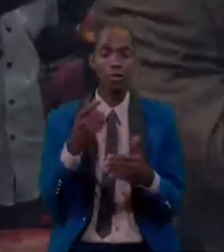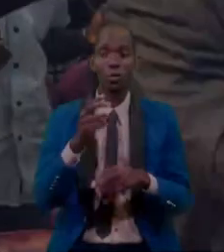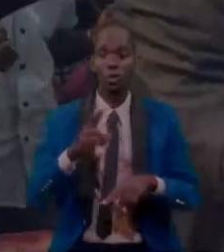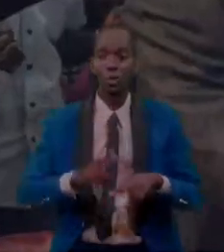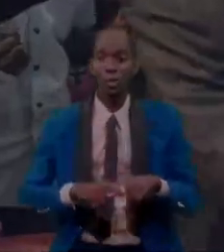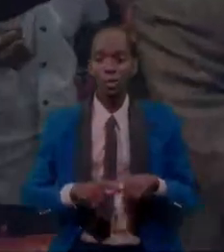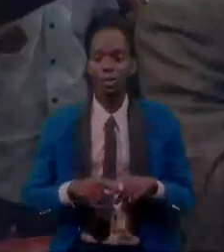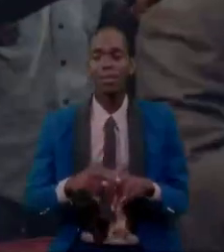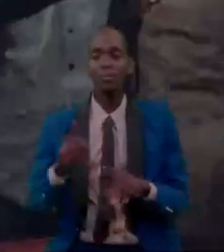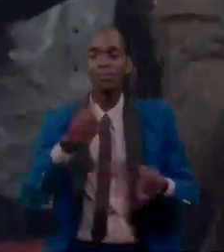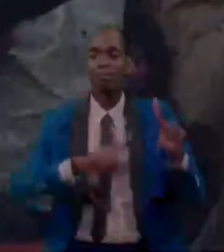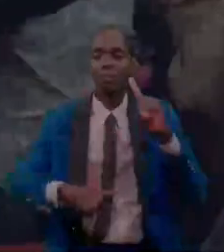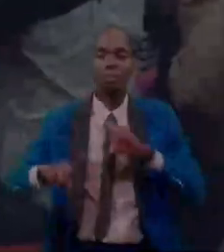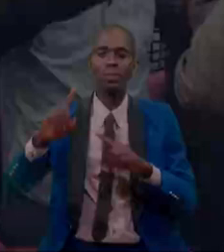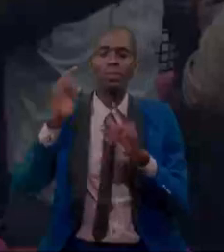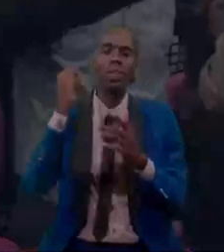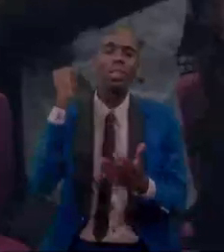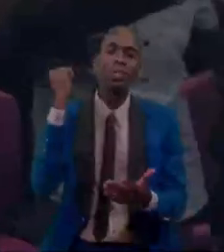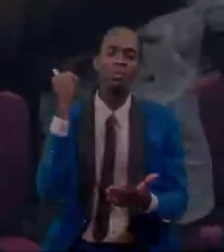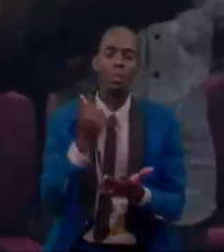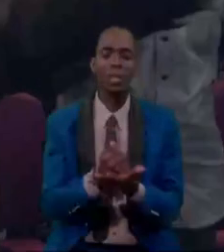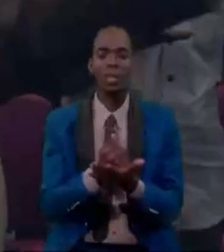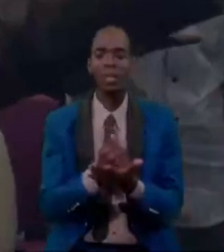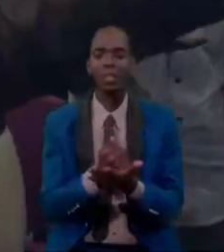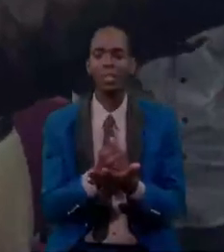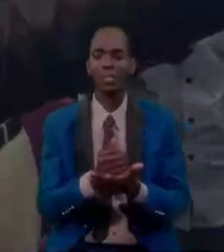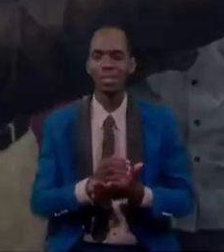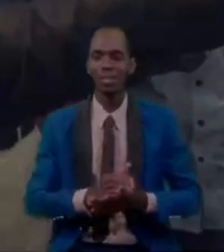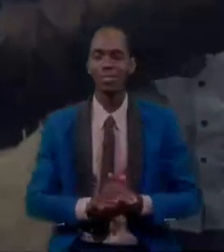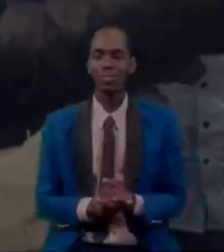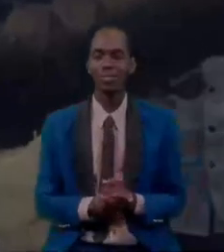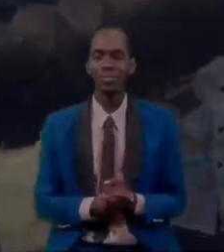de vous asseoir, donnez-moi un grand amen.